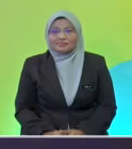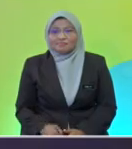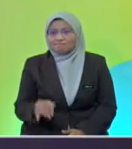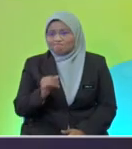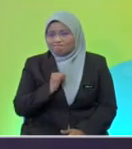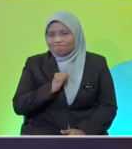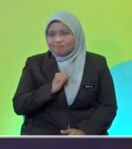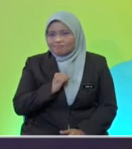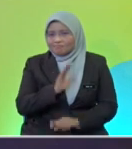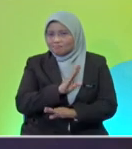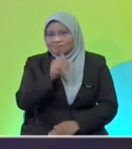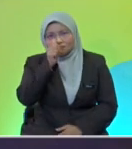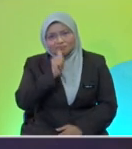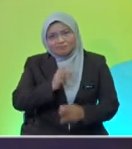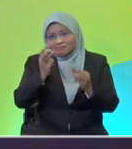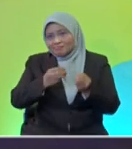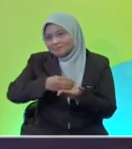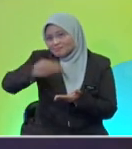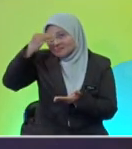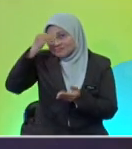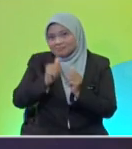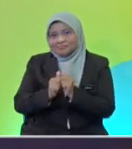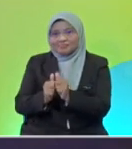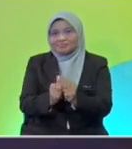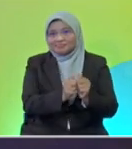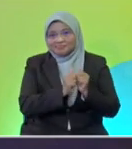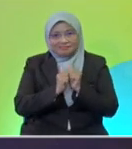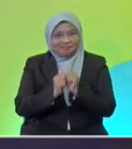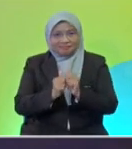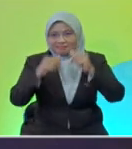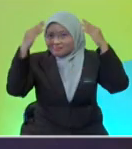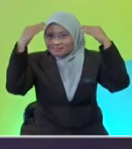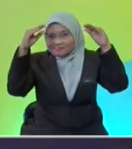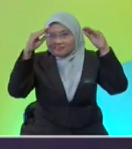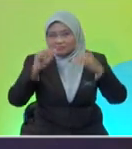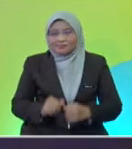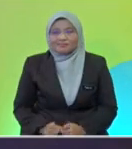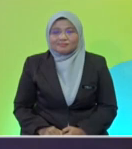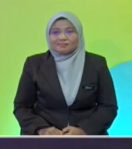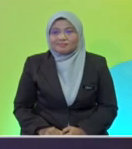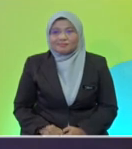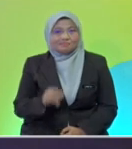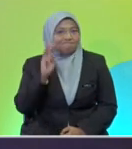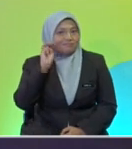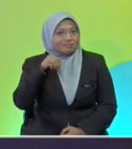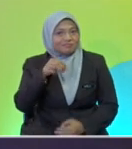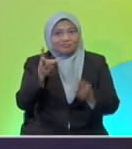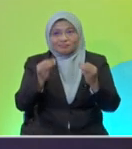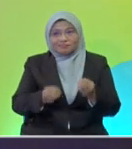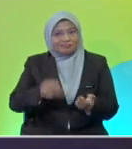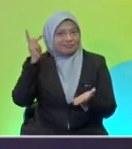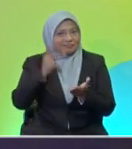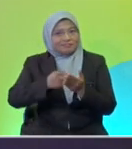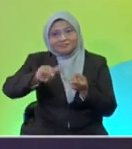anak belajar bersama-sama dengan Cikgu dalam kelas kita pada hari ini tetapi sebelum itu Mina pun akhirnya akan juga kawan baru Mira dalam